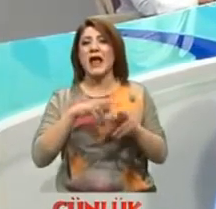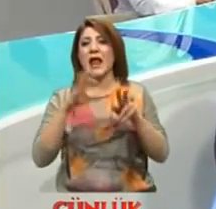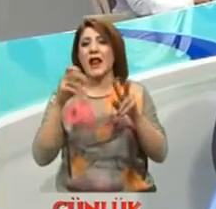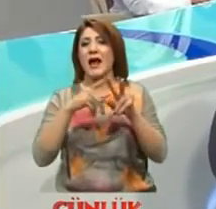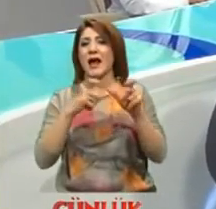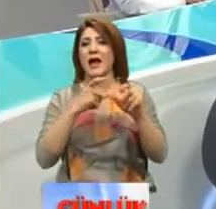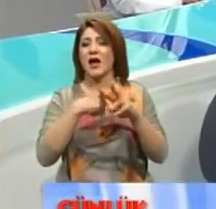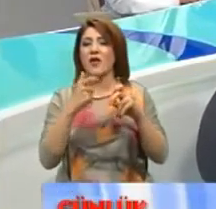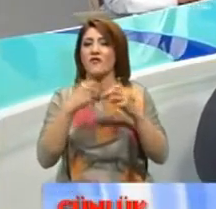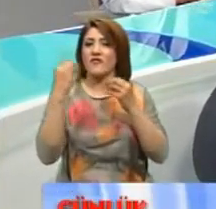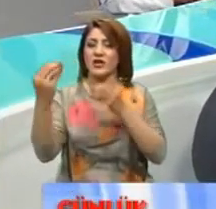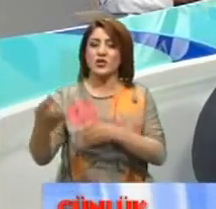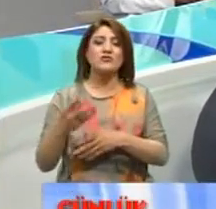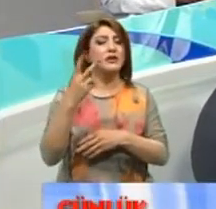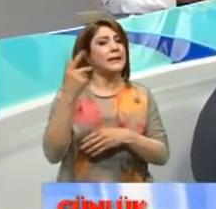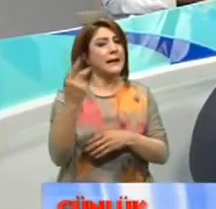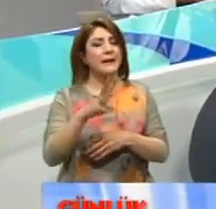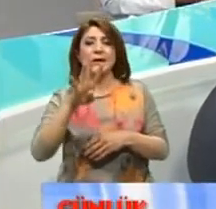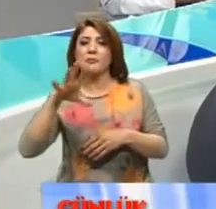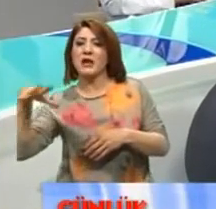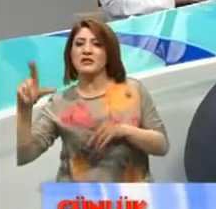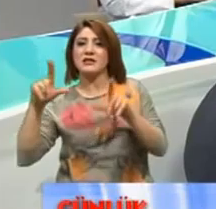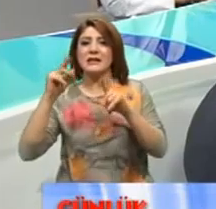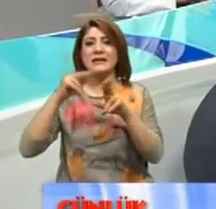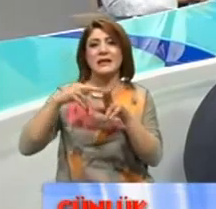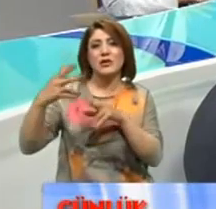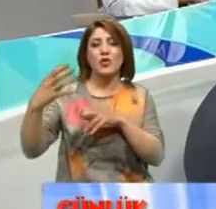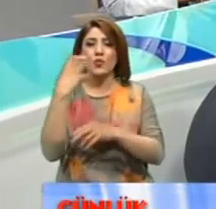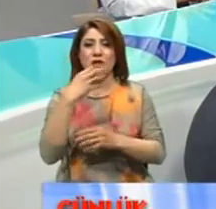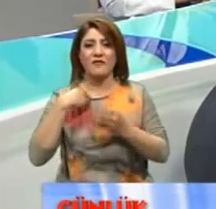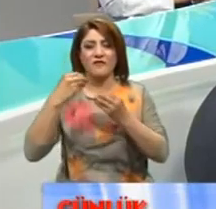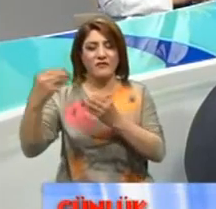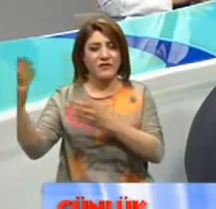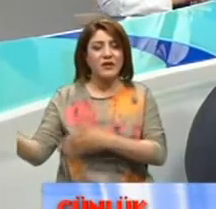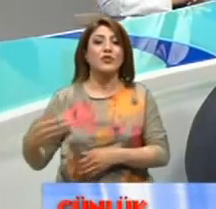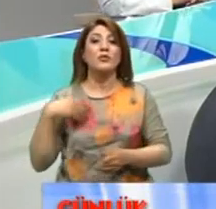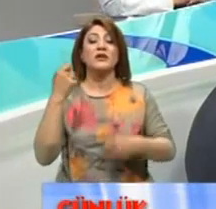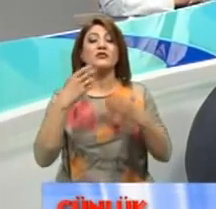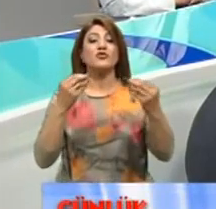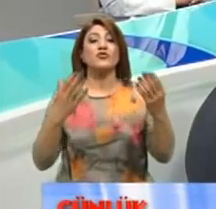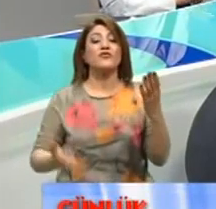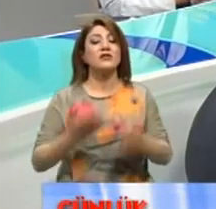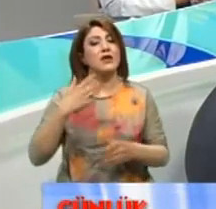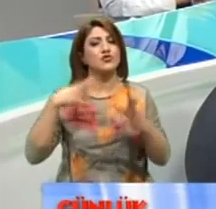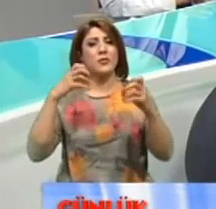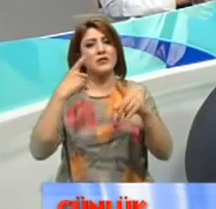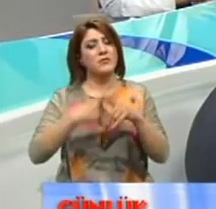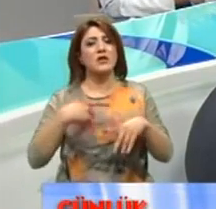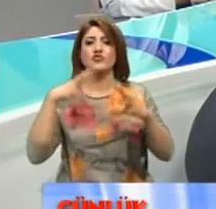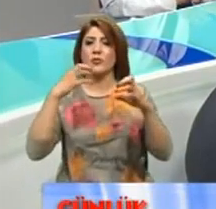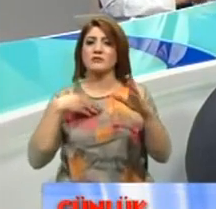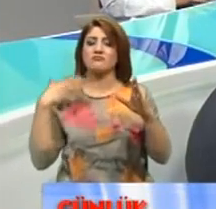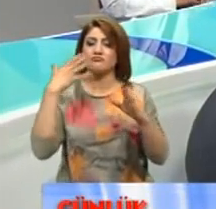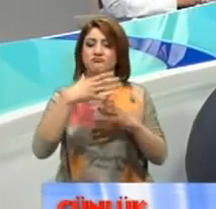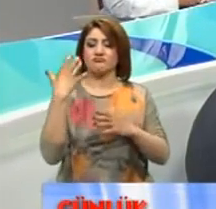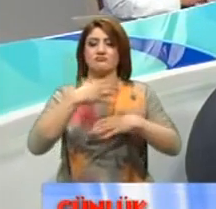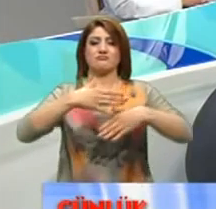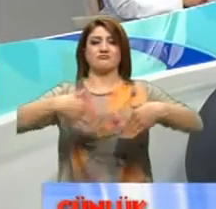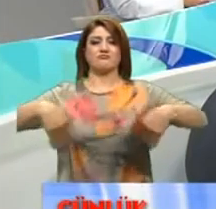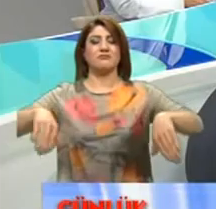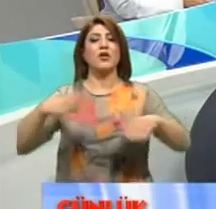veriyorum. Çok fazla görüşemiyoruz tabii. Çok yoğun herkesin işi. Evet. Doğru. Ama hafta sonları cumartesi sahneye çıktığımız zaman her